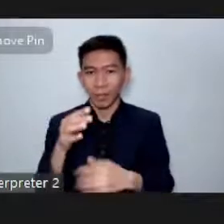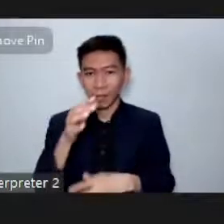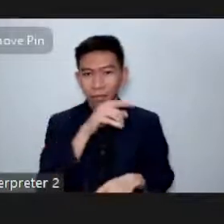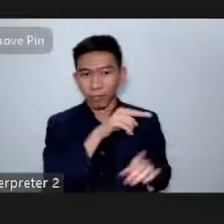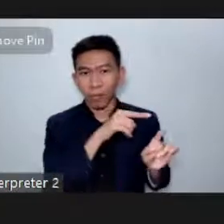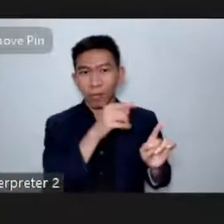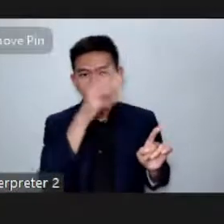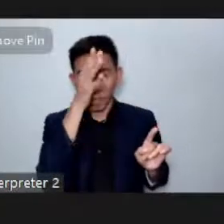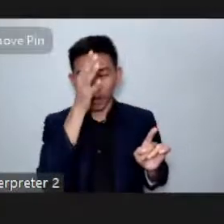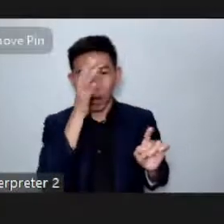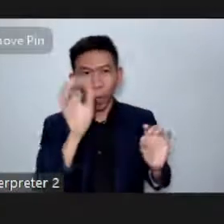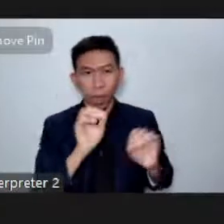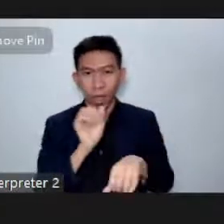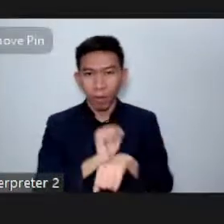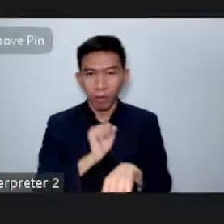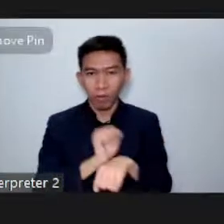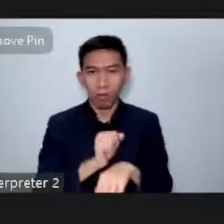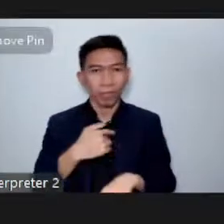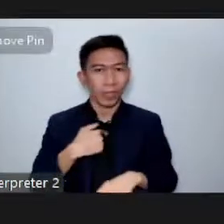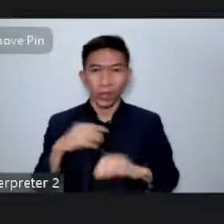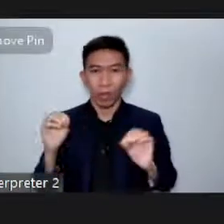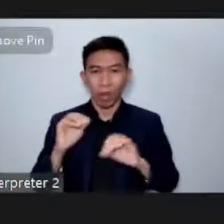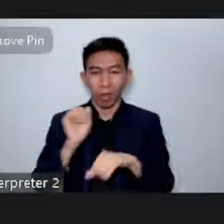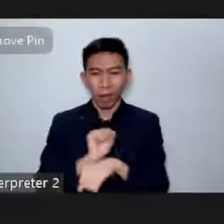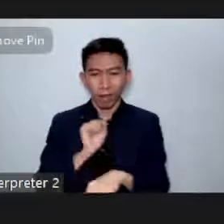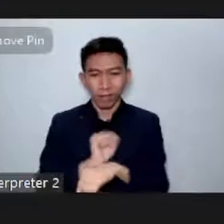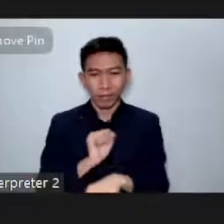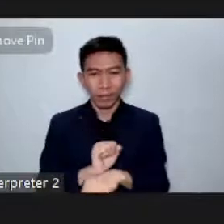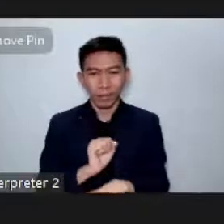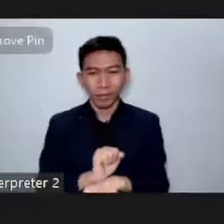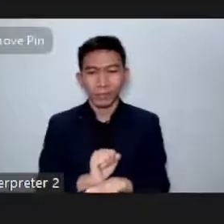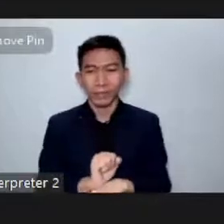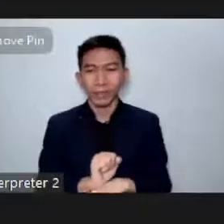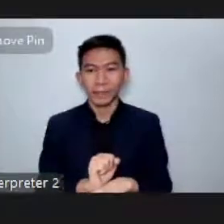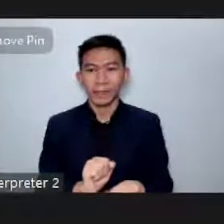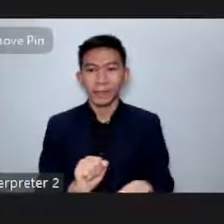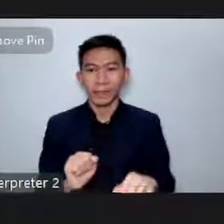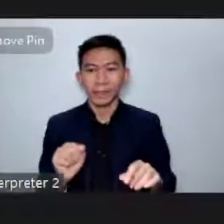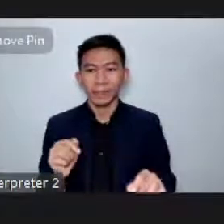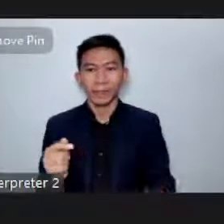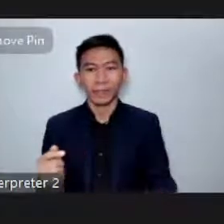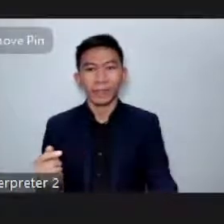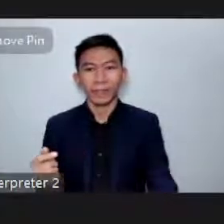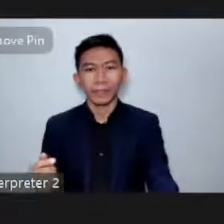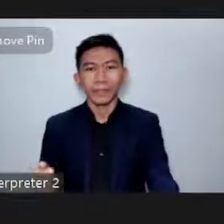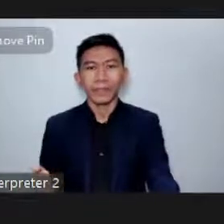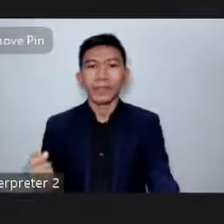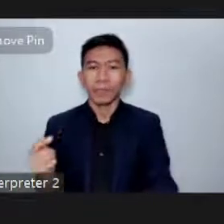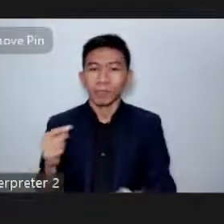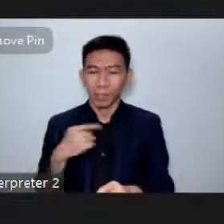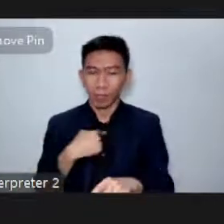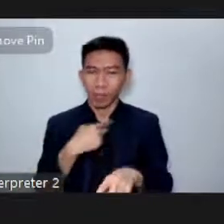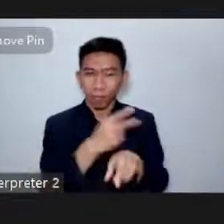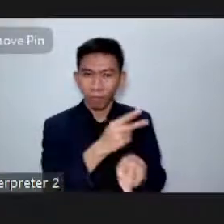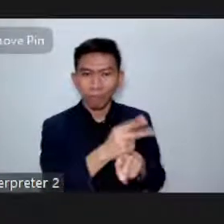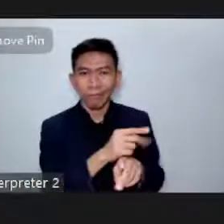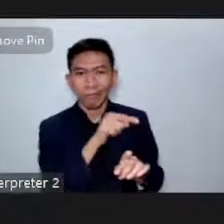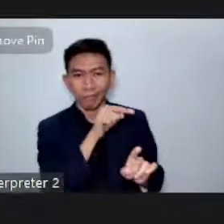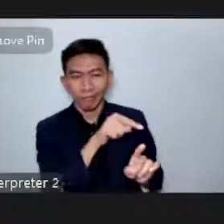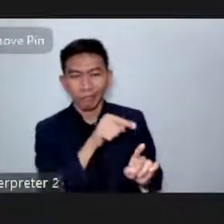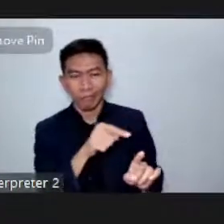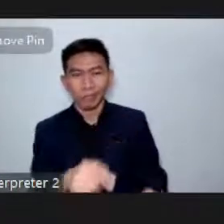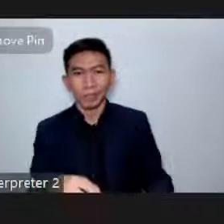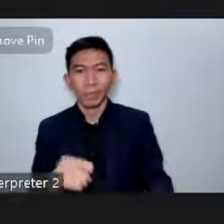ngayon. Ako wala rin. Halos ako na lang yung nag-aalaga sa kanya sa ngayon, kaya wala din kami